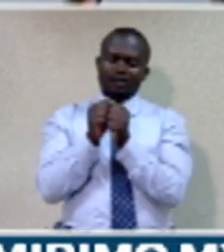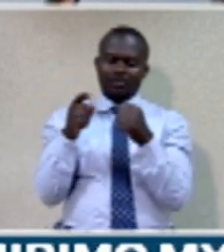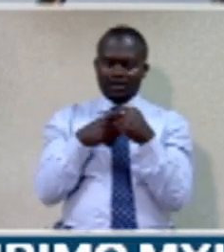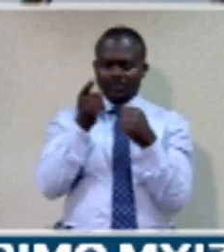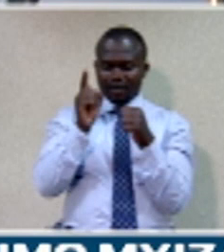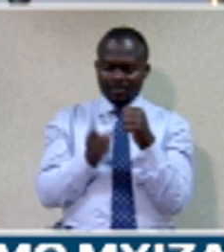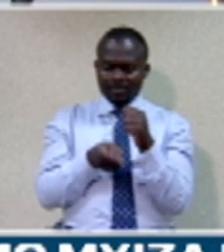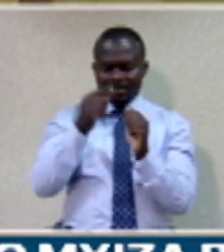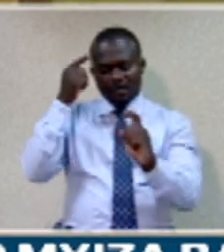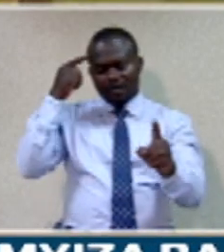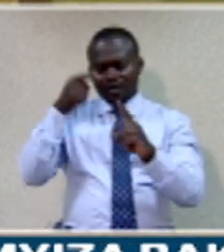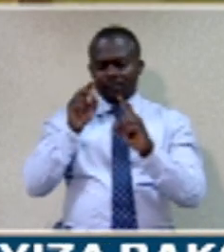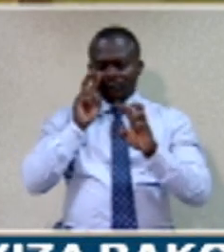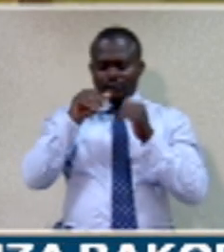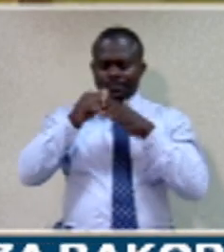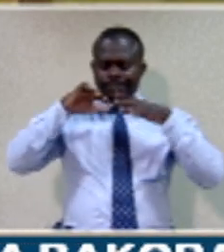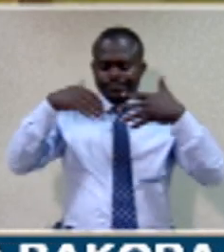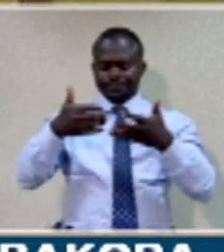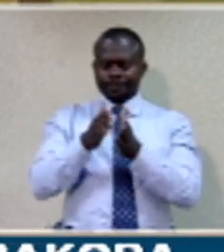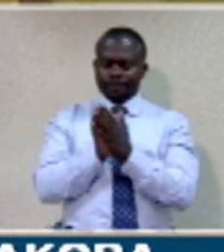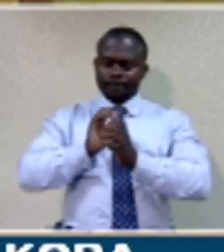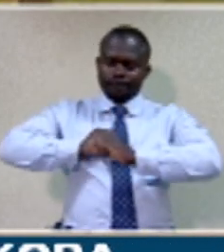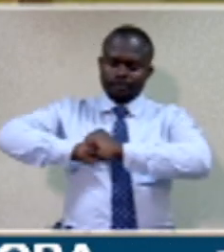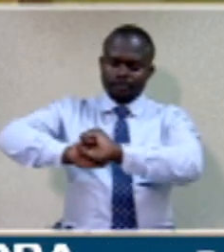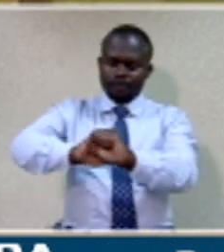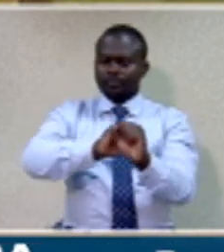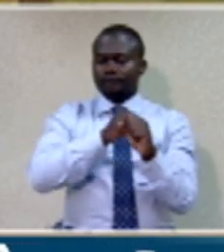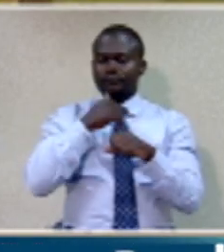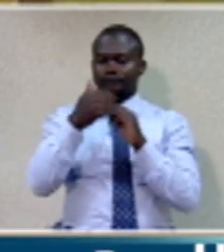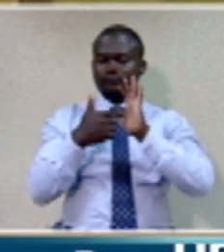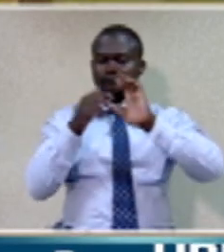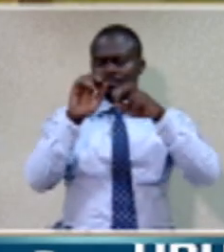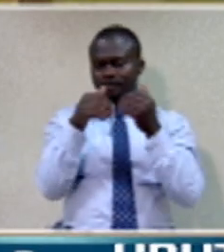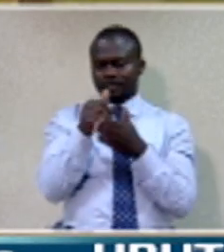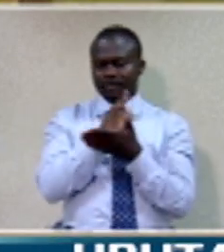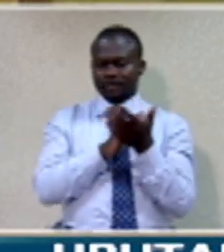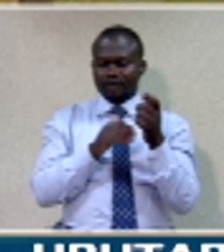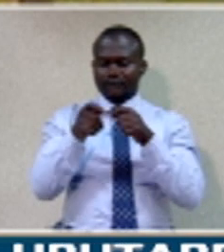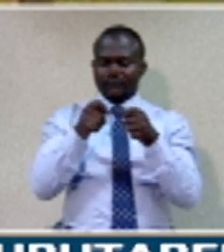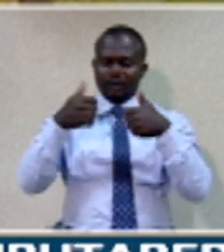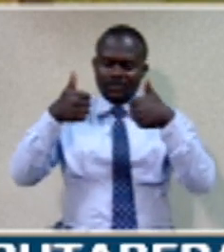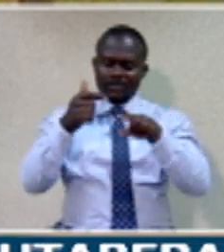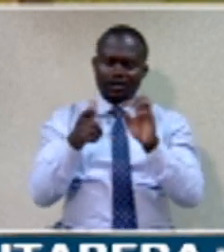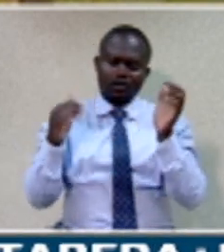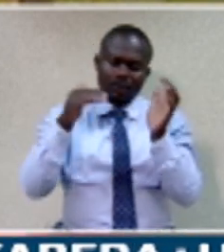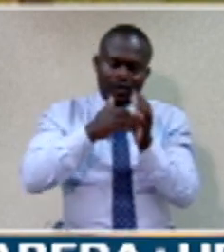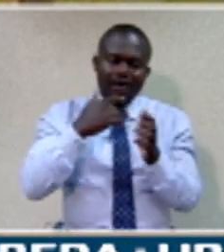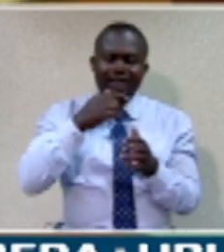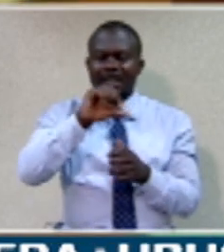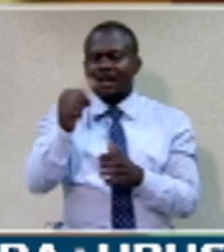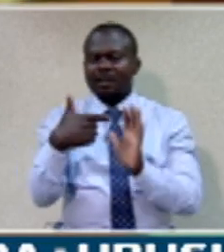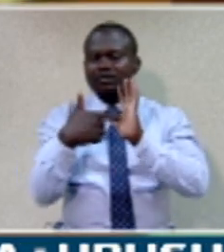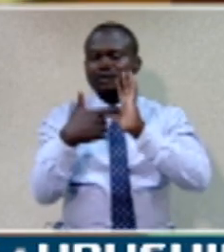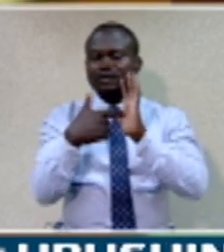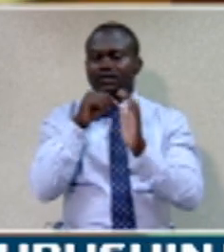16 hagamijwe kureba uko inzibutso n'amateka bicunzwe, ikagaragaza ko hari izicunzwe neza ariko kandi hakaba hari naho